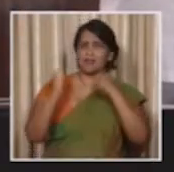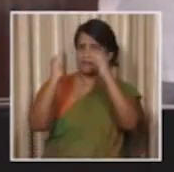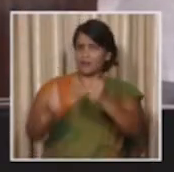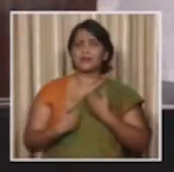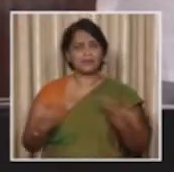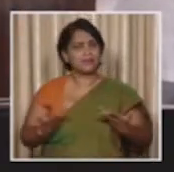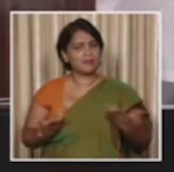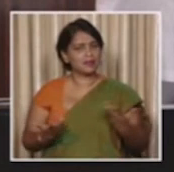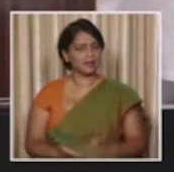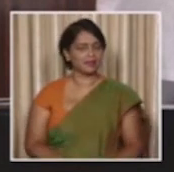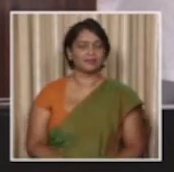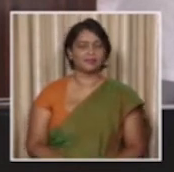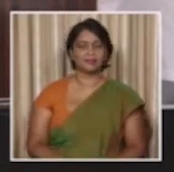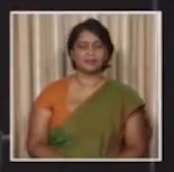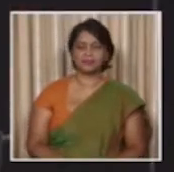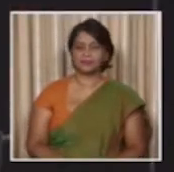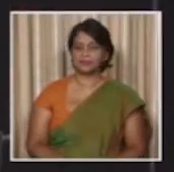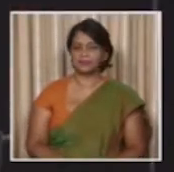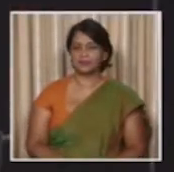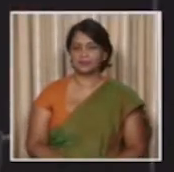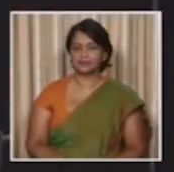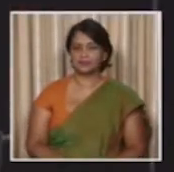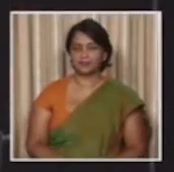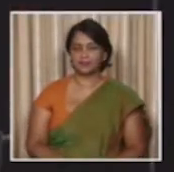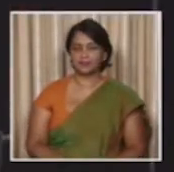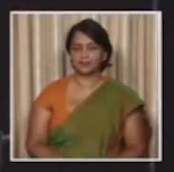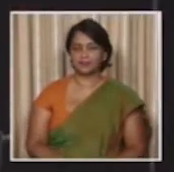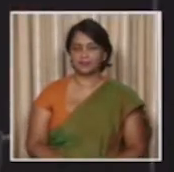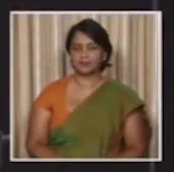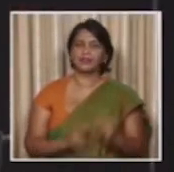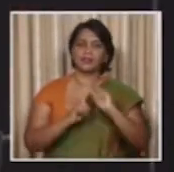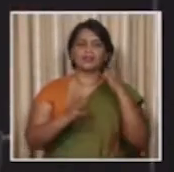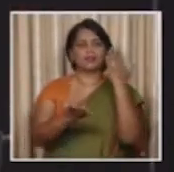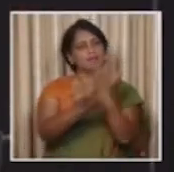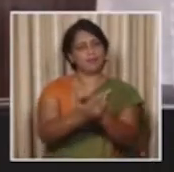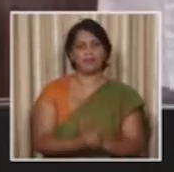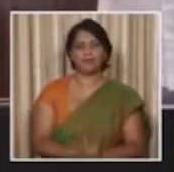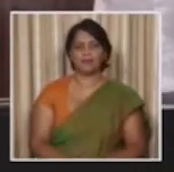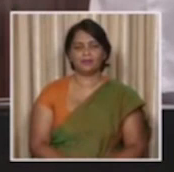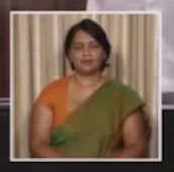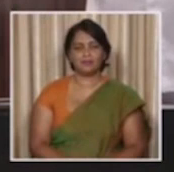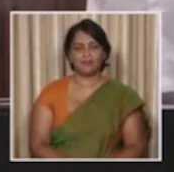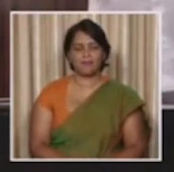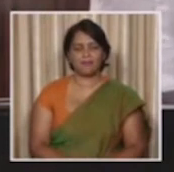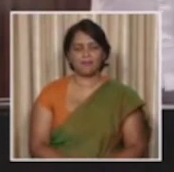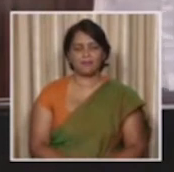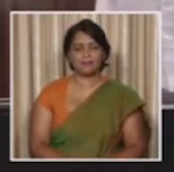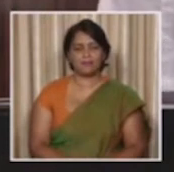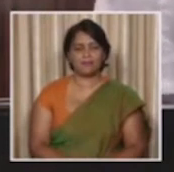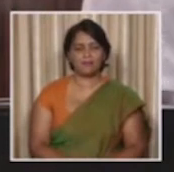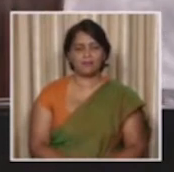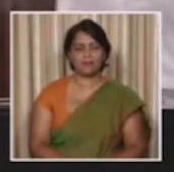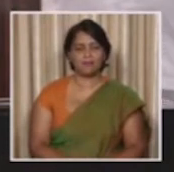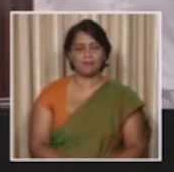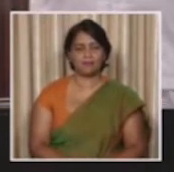ගරු මන්ත්‍රීතුමා. මේක මට ඔබතුමාට ඇහෙන්න කියන්න ඕනේ. හරි ඔබතුමාගේ ලිපිය සභාගත කරන්න. සභාගත කරන්න. අයිසේ රාසමණිකම්. Go